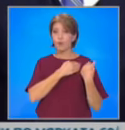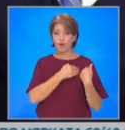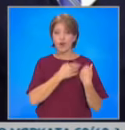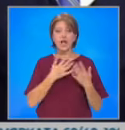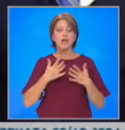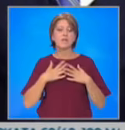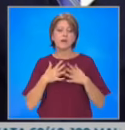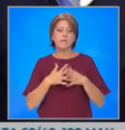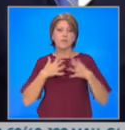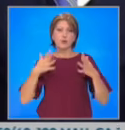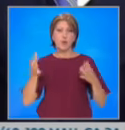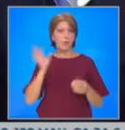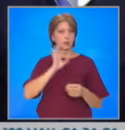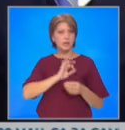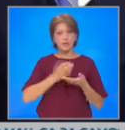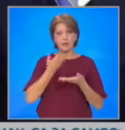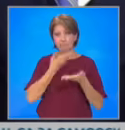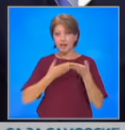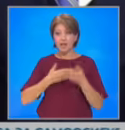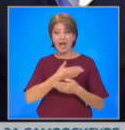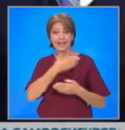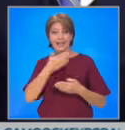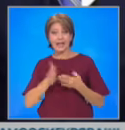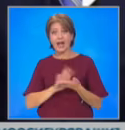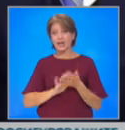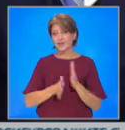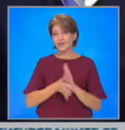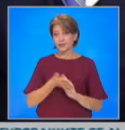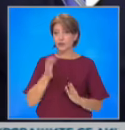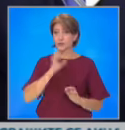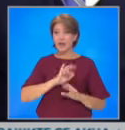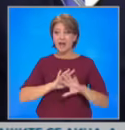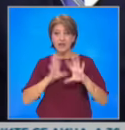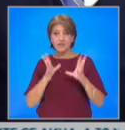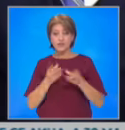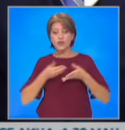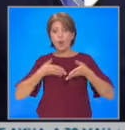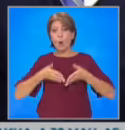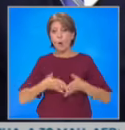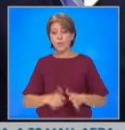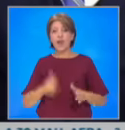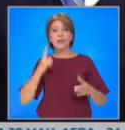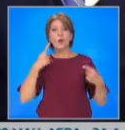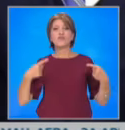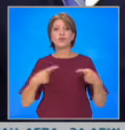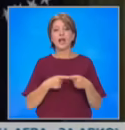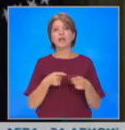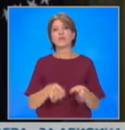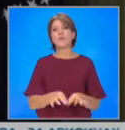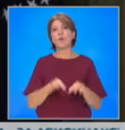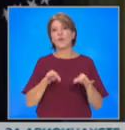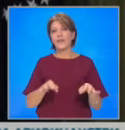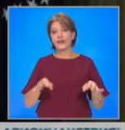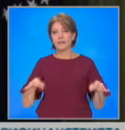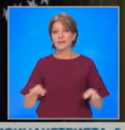Имахме много успешни преговори и накрая всичко завърши с успех. Всички са уморени от войната, а тази беше особено дълга и ужасна.